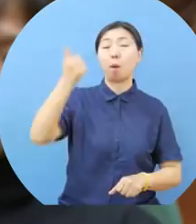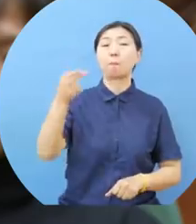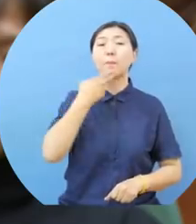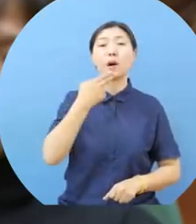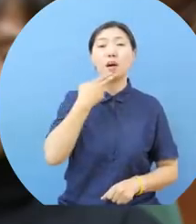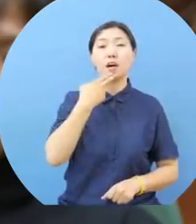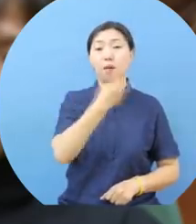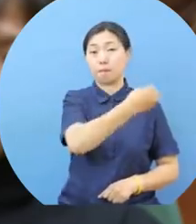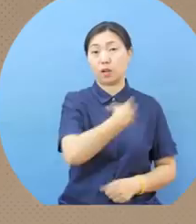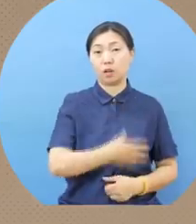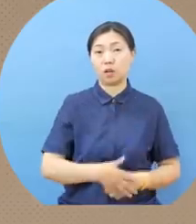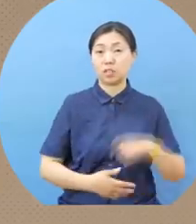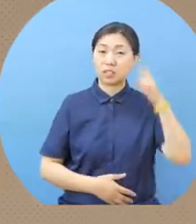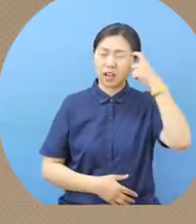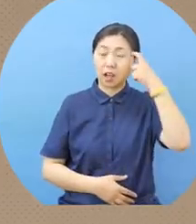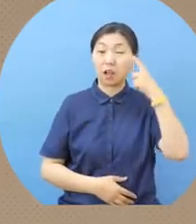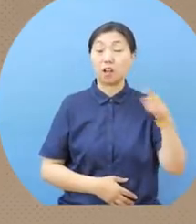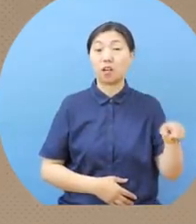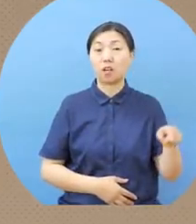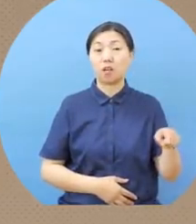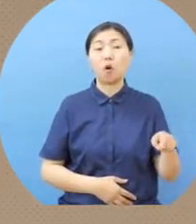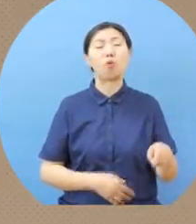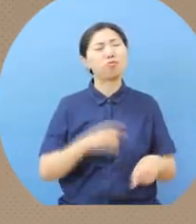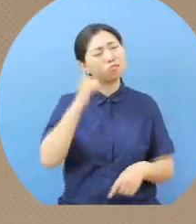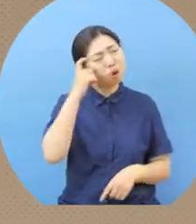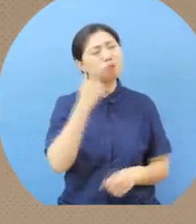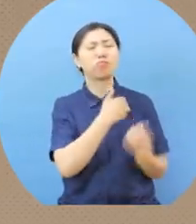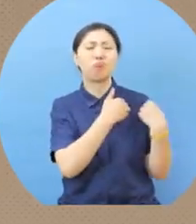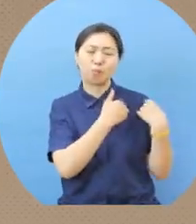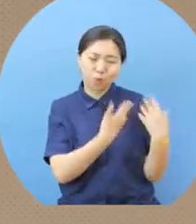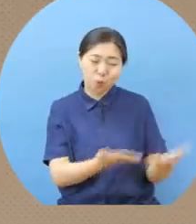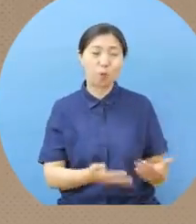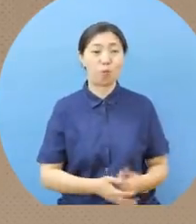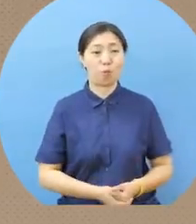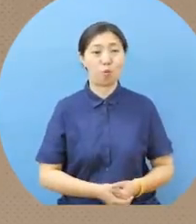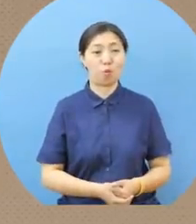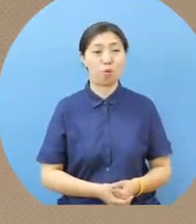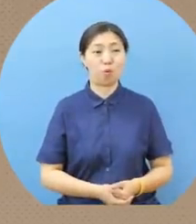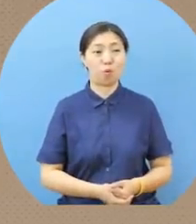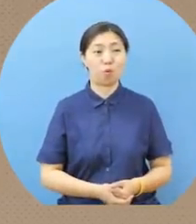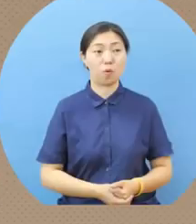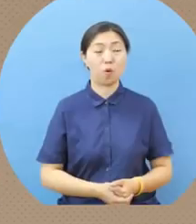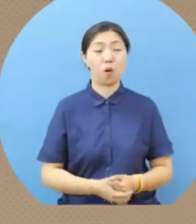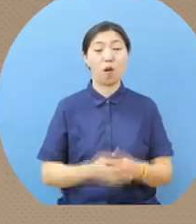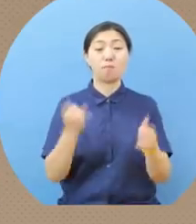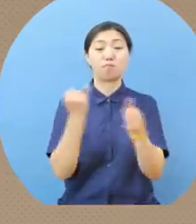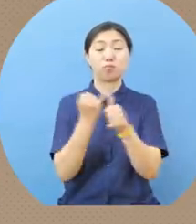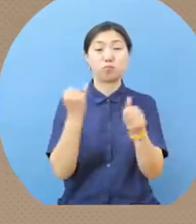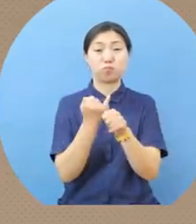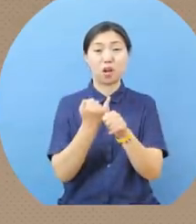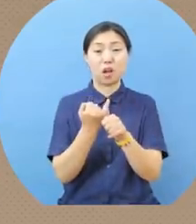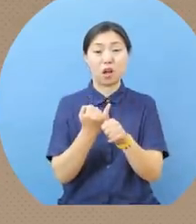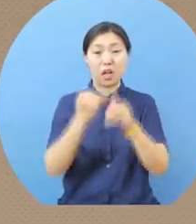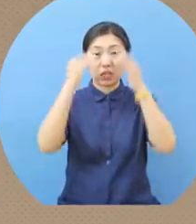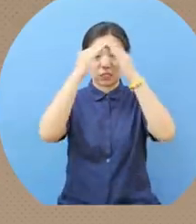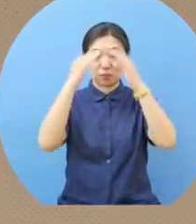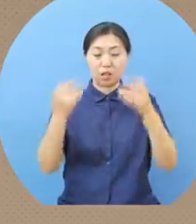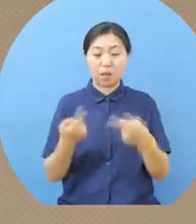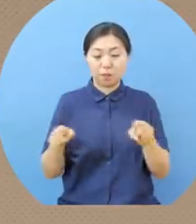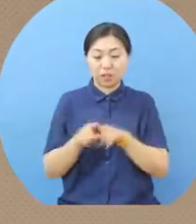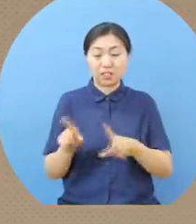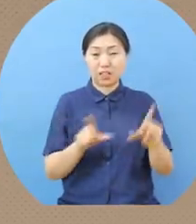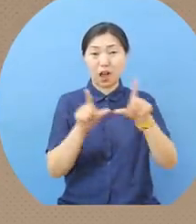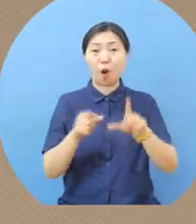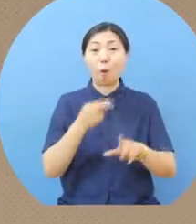생각을 하더라구요 하루 뜰 할 것 할 수도 있지 그렇게 넘어 업무 서가 한집에서 은서를 것다 로서